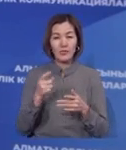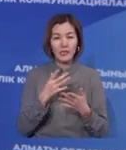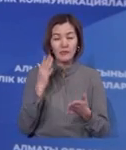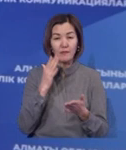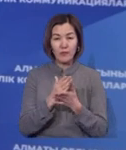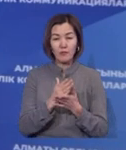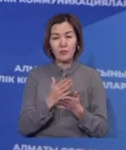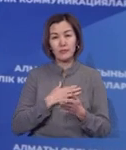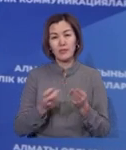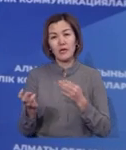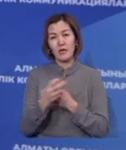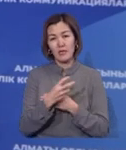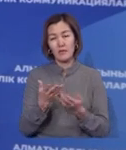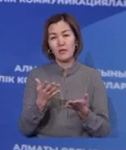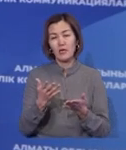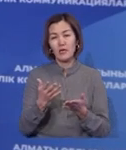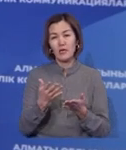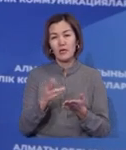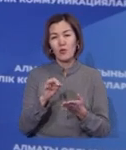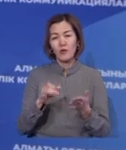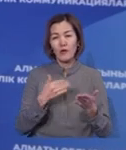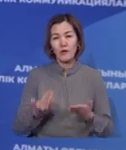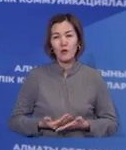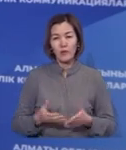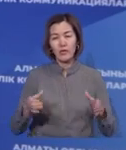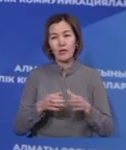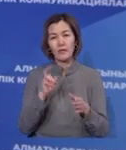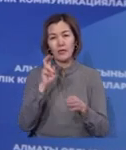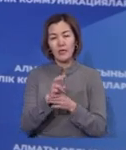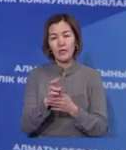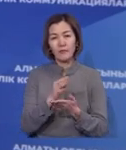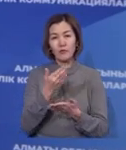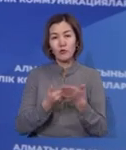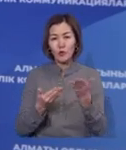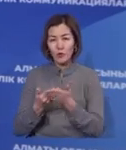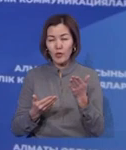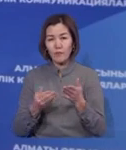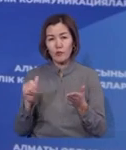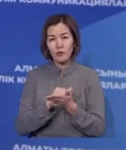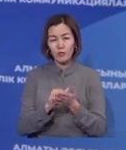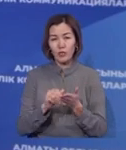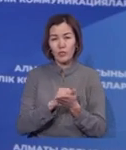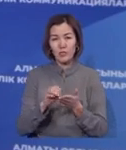болса, бізге осы Қонаев әлеуметтік кәсіпкерлік корпорациясына келіп, кеңес алып, тиісті құжаттарын өткізуге болады.